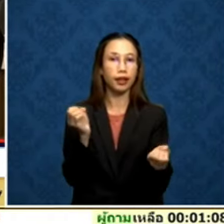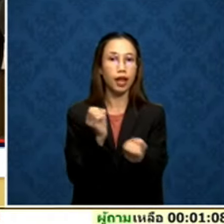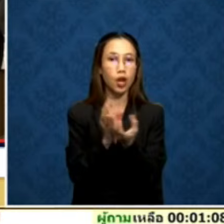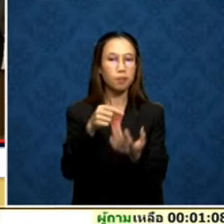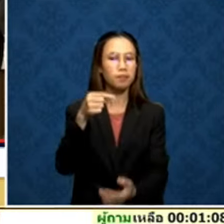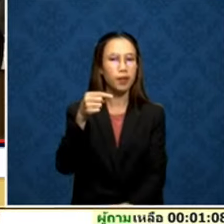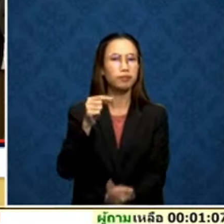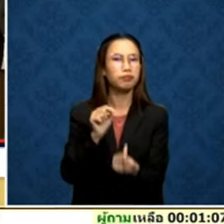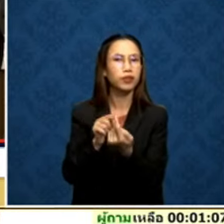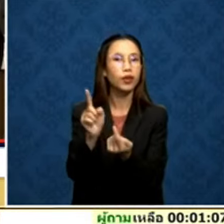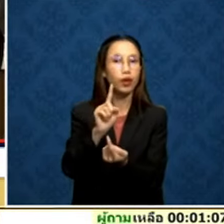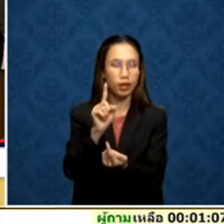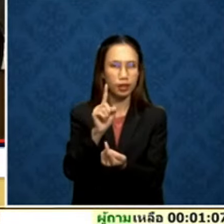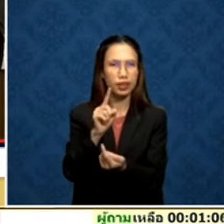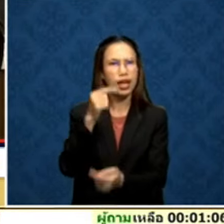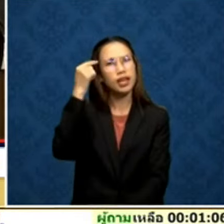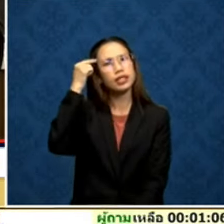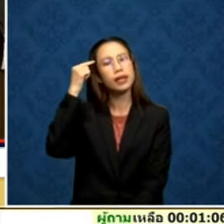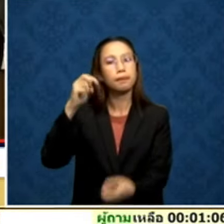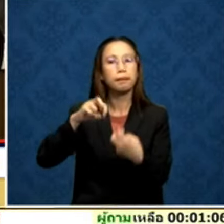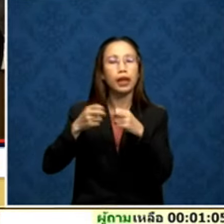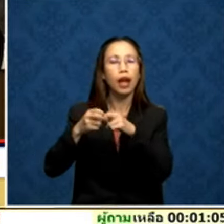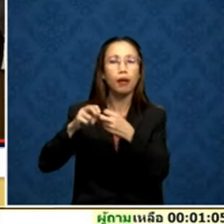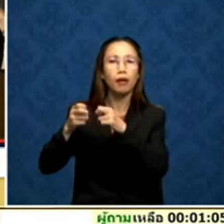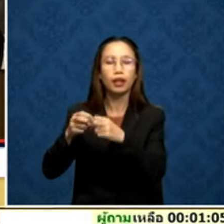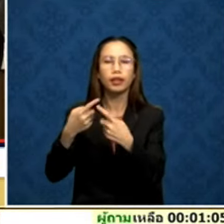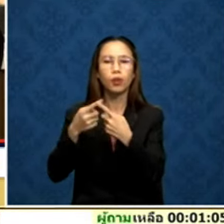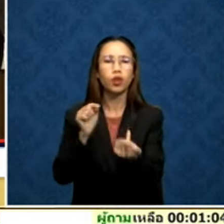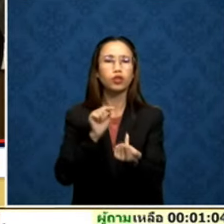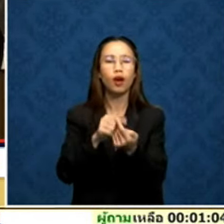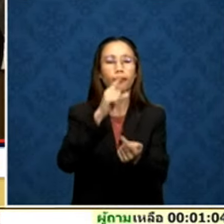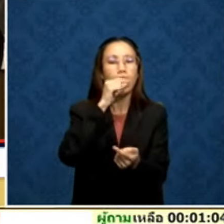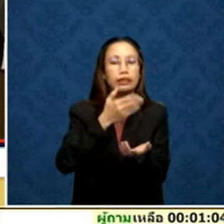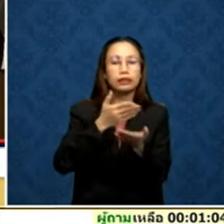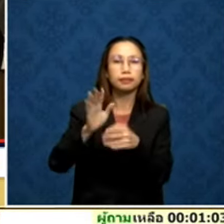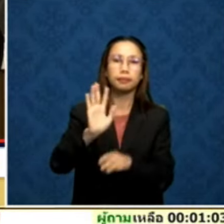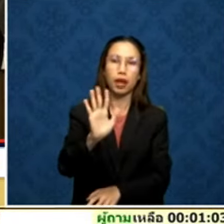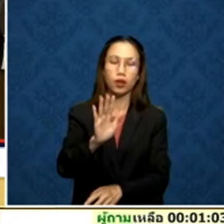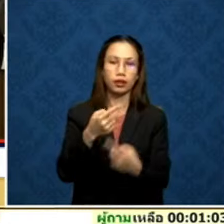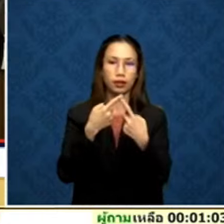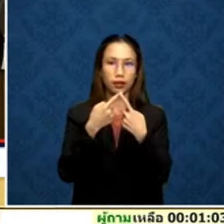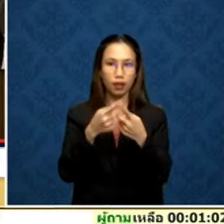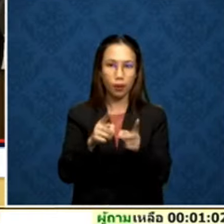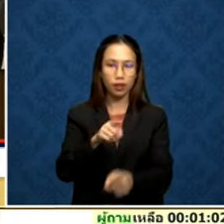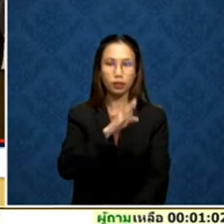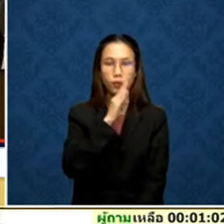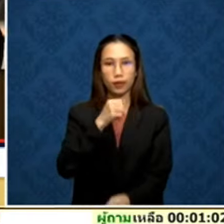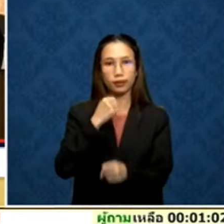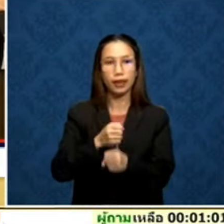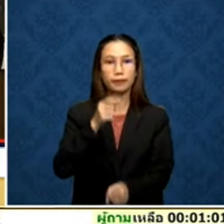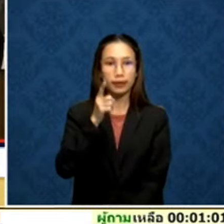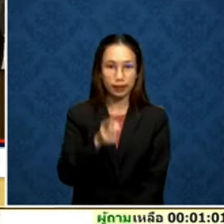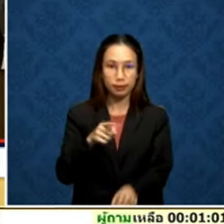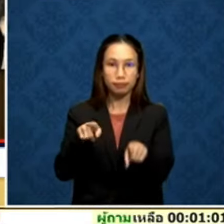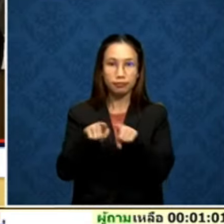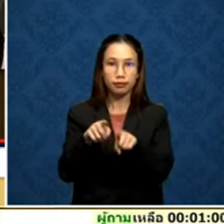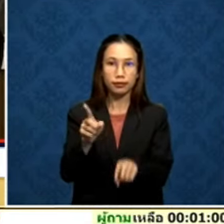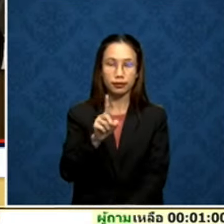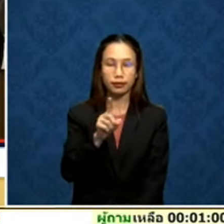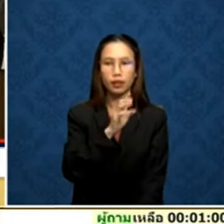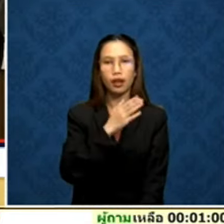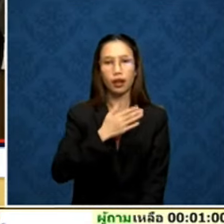ข้างมากนะคะเราไม่ต้องมาพูดกันเรื่องขายชาติไม่ขายชาติดิฉันไม่พูดเรื่องนี้อยู่แล้วนะคะแต่ถ้าหากทำจริงเนี่ยมันเท่ากับว่าถ้าเราจะส